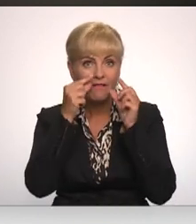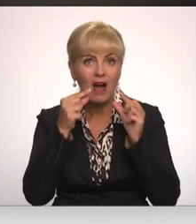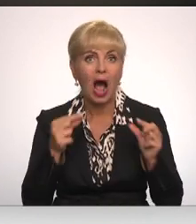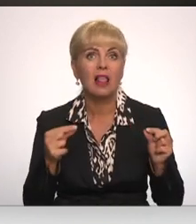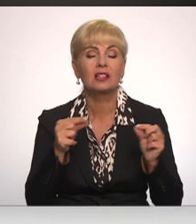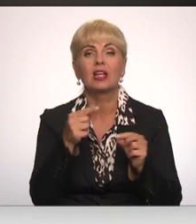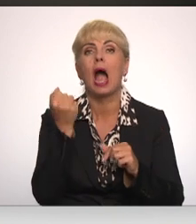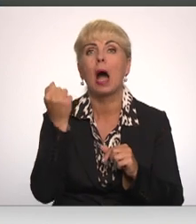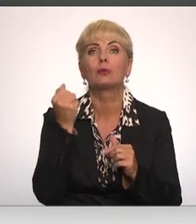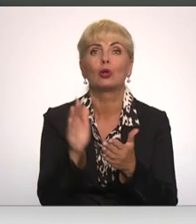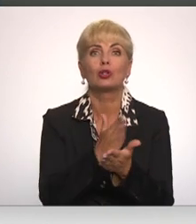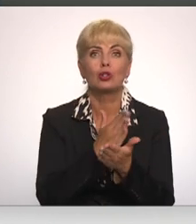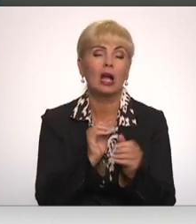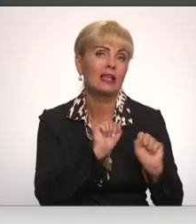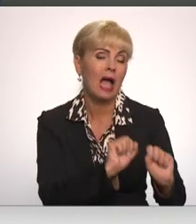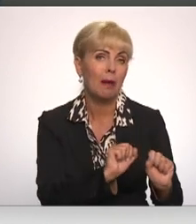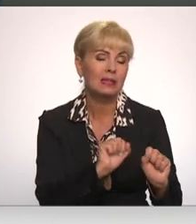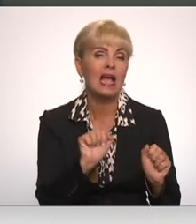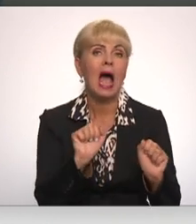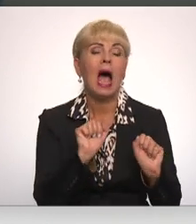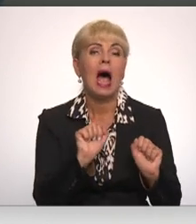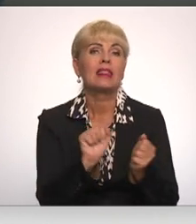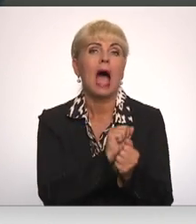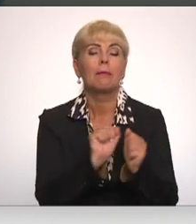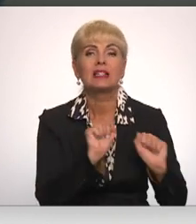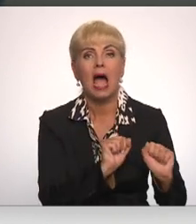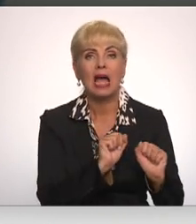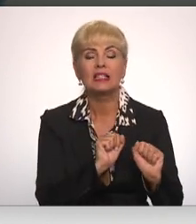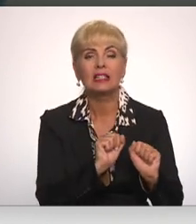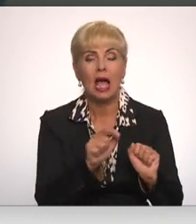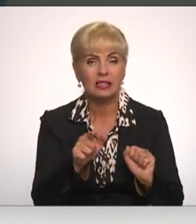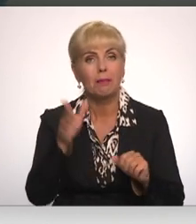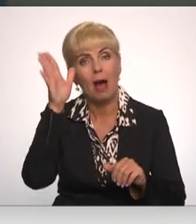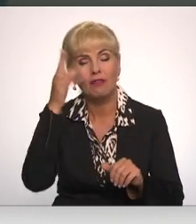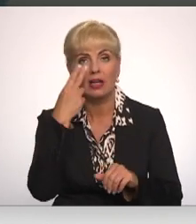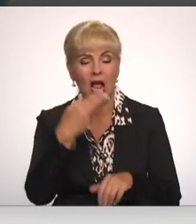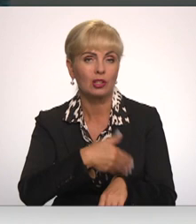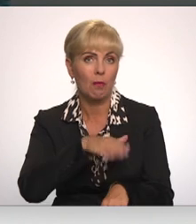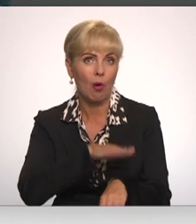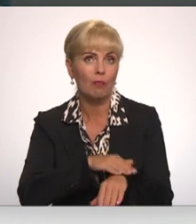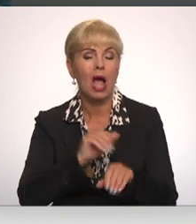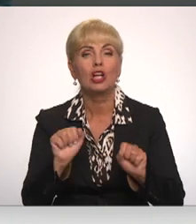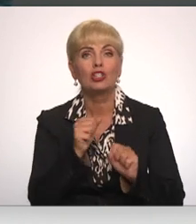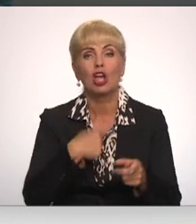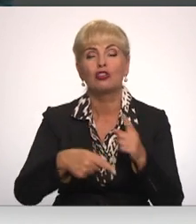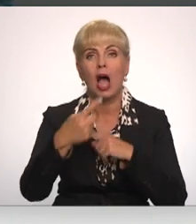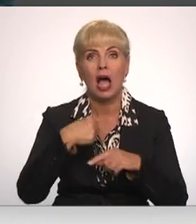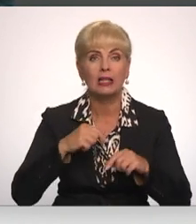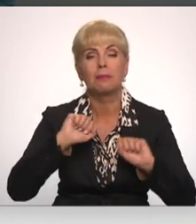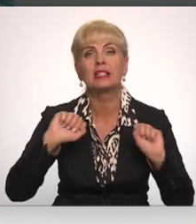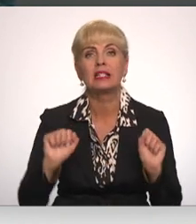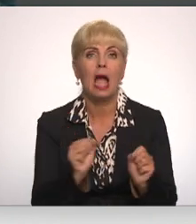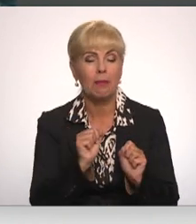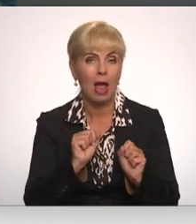par apdraudētu sugu. Dabas aizsardzības pārvaldē min, ka konkrētais dzīvnieks varētu būt manīts Polijā un tagad cenšas atgriezties Ziemeļu ledus